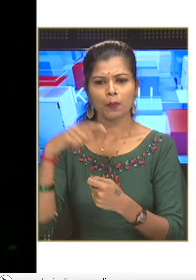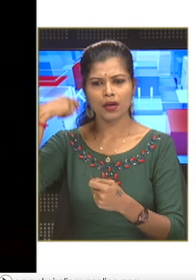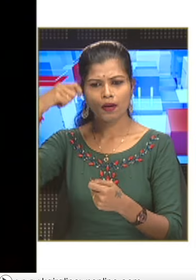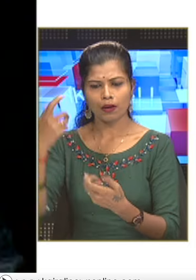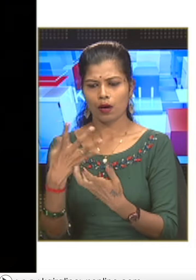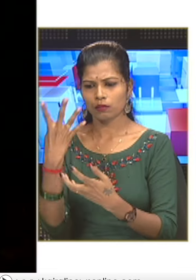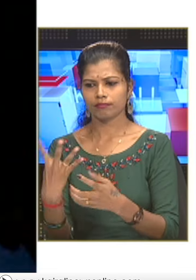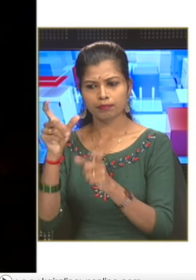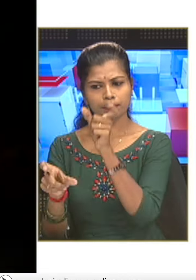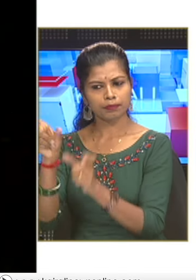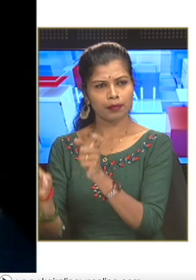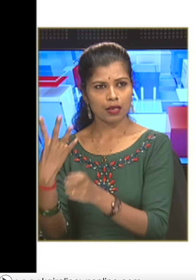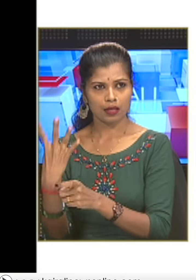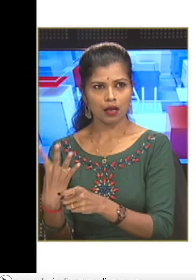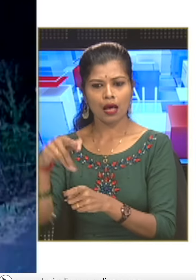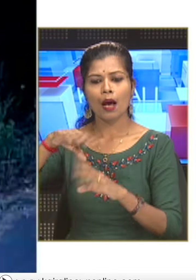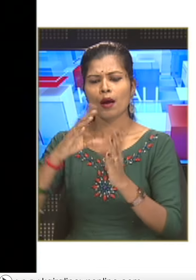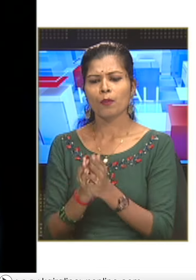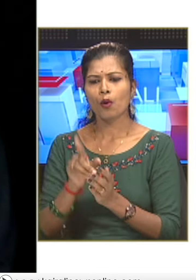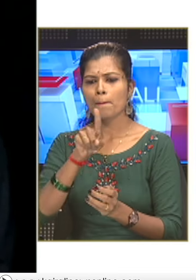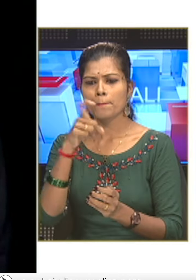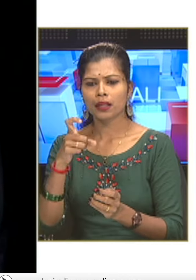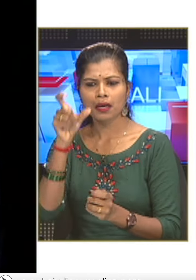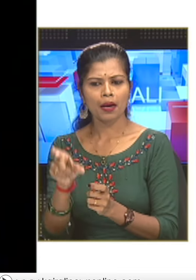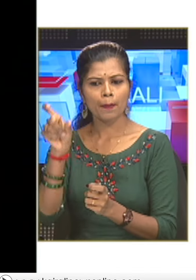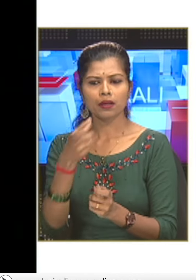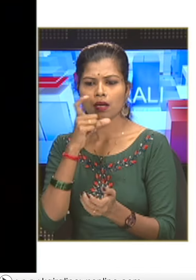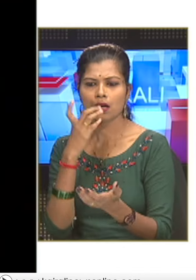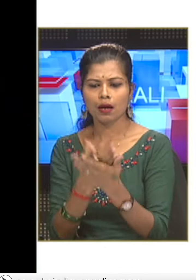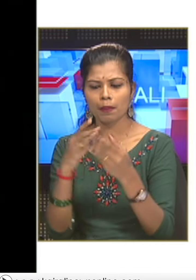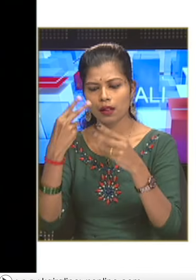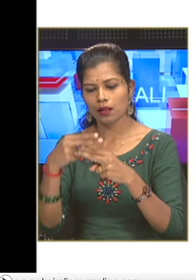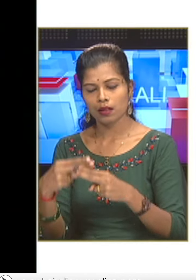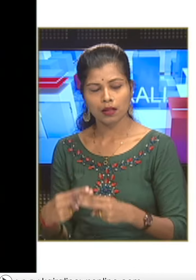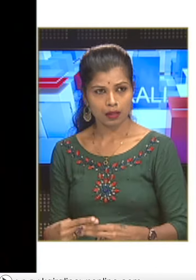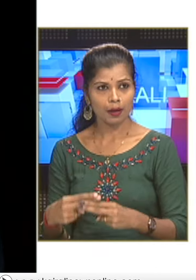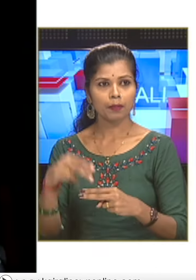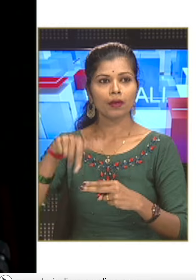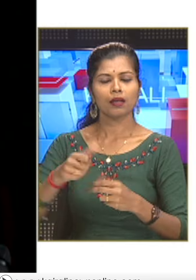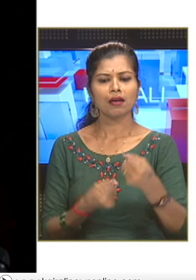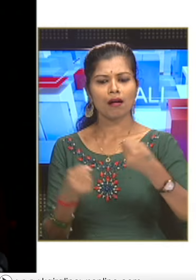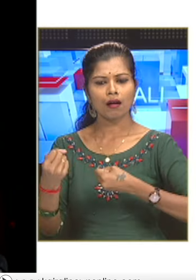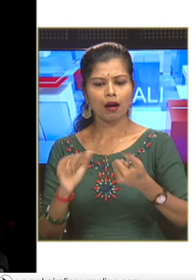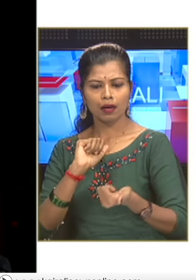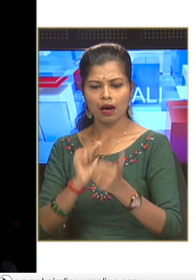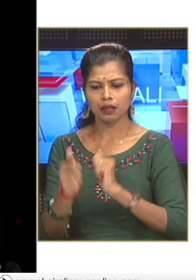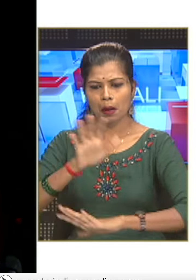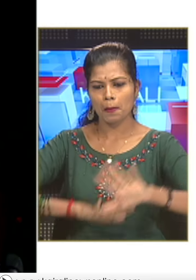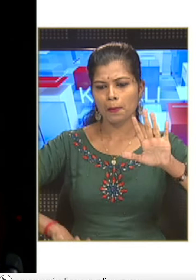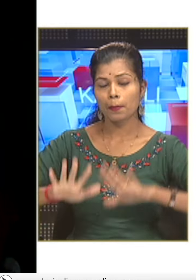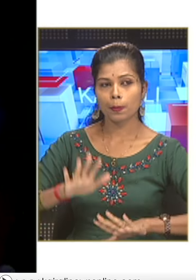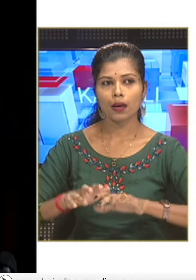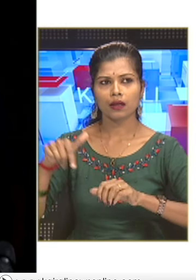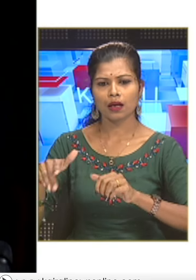അറസ്റ്റിലായത് നിലവിൽ 17 പേർക്കെതിരാണ് പോലീസ് കേസ് എടുത്തിട്ടുള്ളത് പന്മലയിൽ സൽമാൻ ഖാന്റെ കാറിനു നേരെ ആക്രമണം നടത്താൻ ആയിരുന്നു നീക്കം